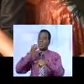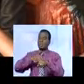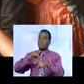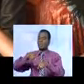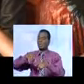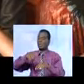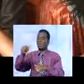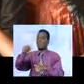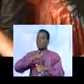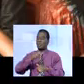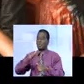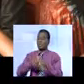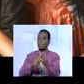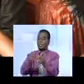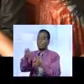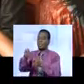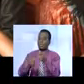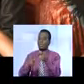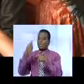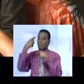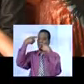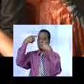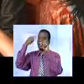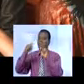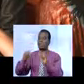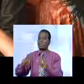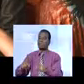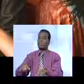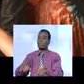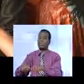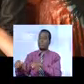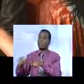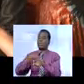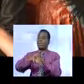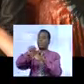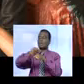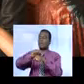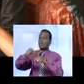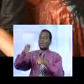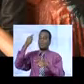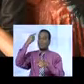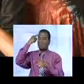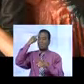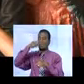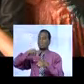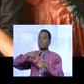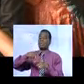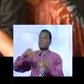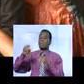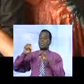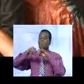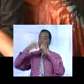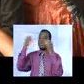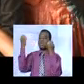d'une autogestion pour pouvoir effectivement faire des formations pour